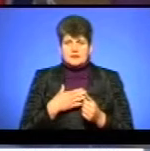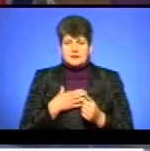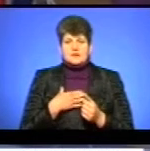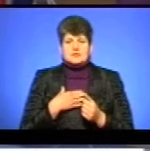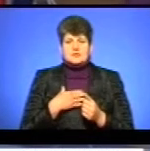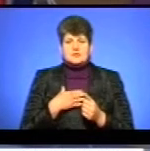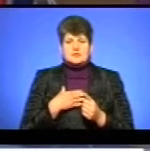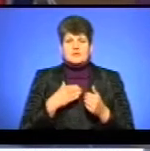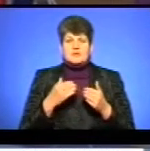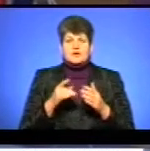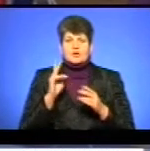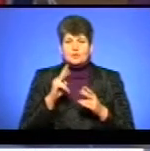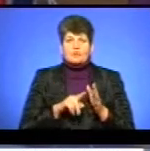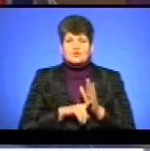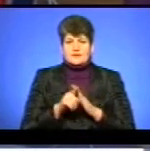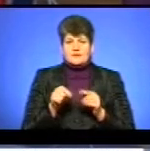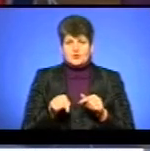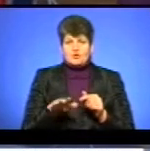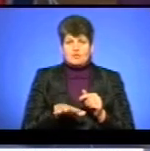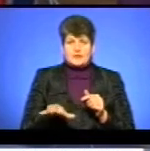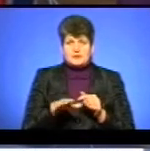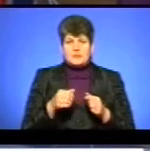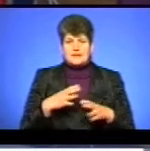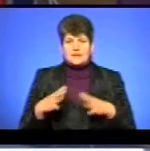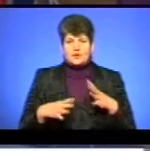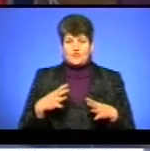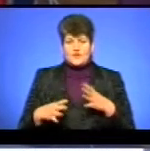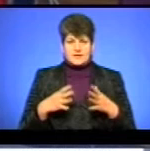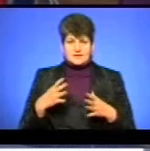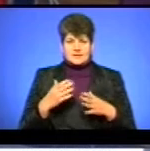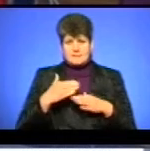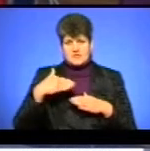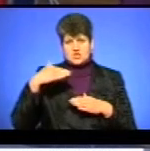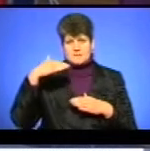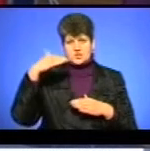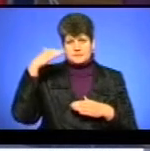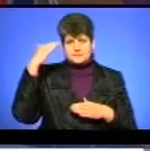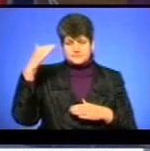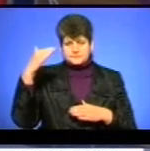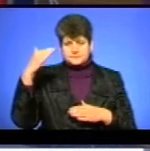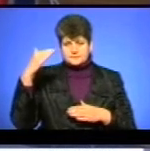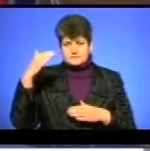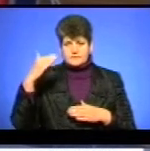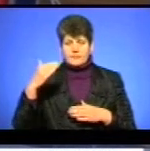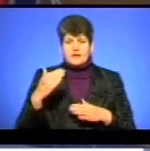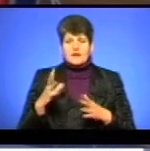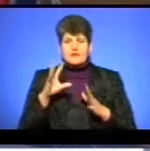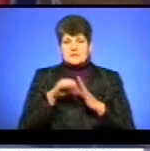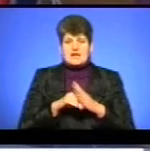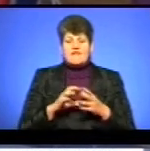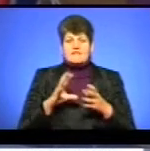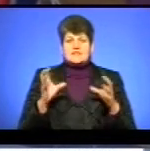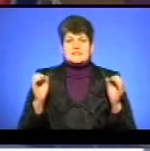закладу, яка починала на цьому шкільні тренуватися, і так пішла, є членом збірної команди